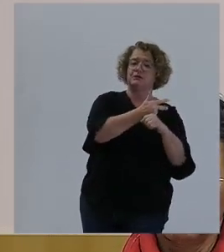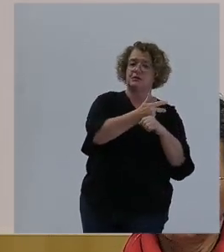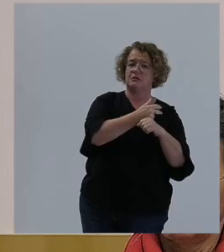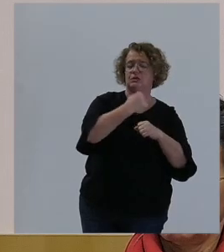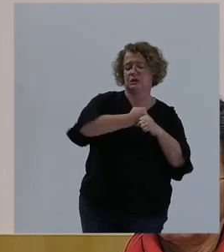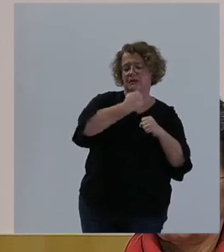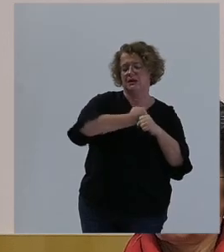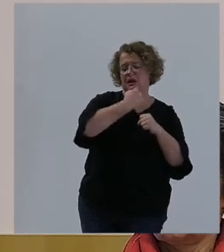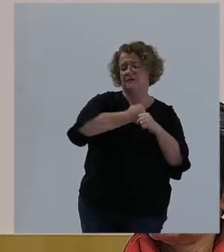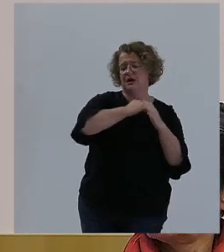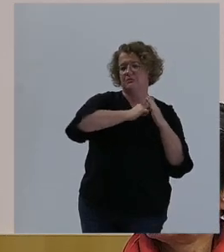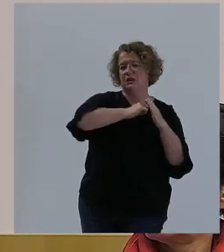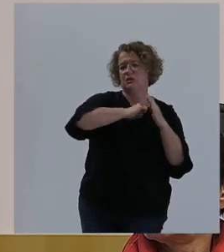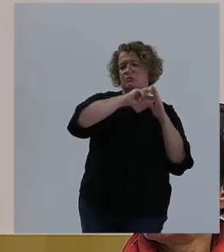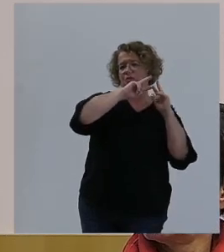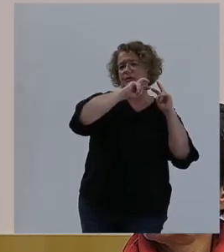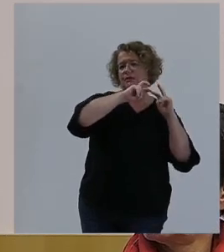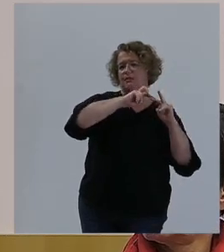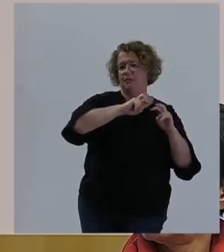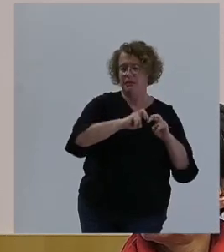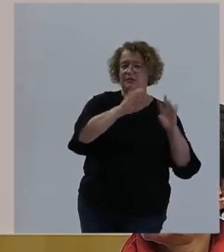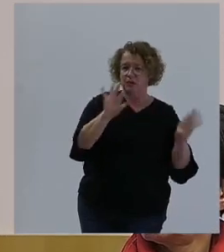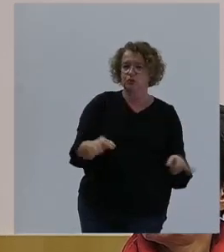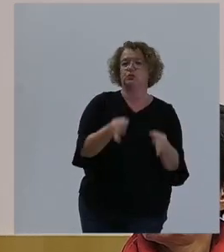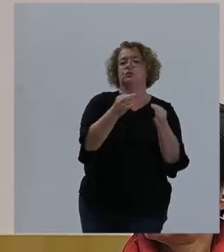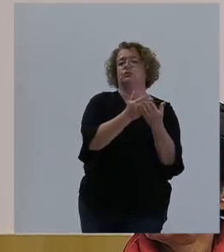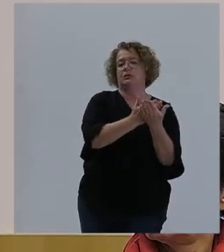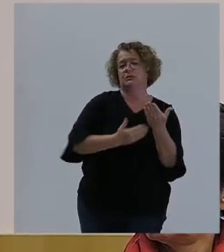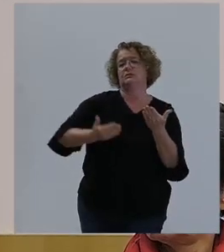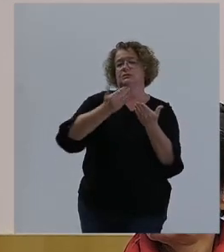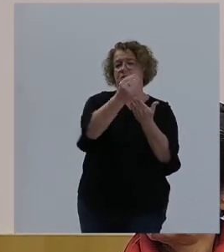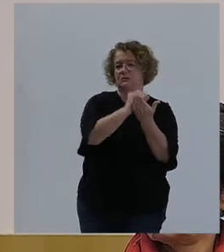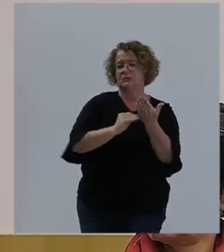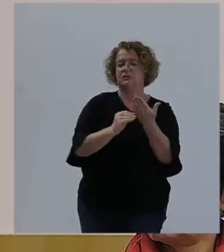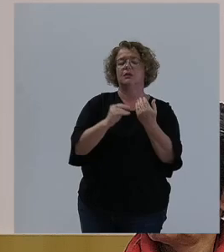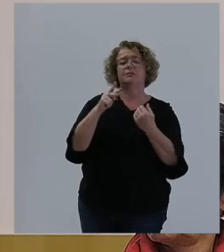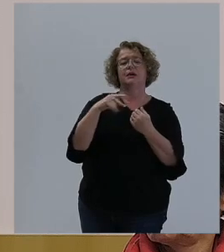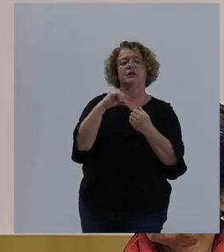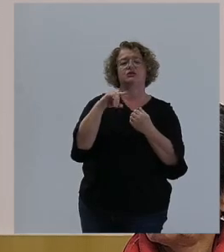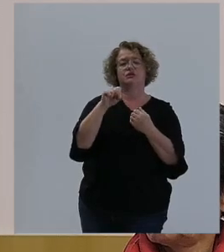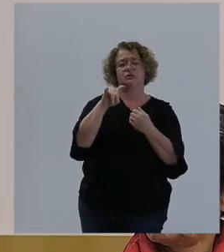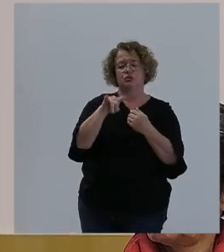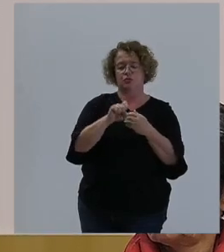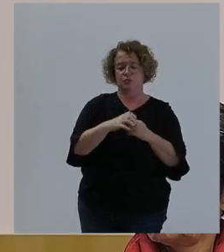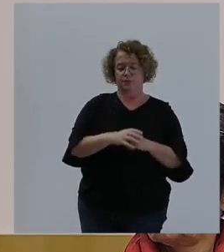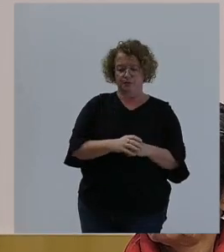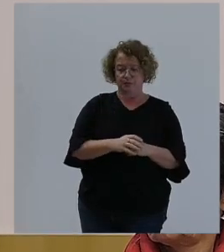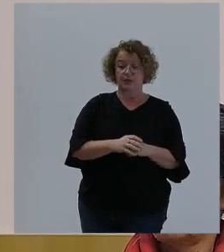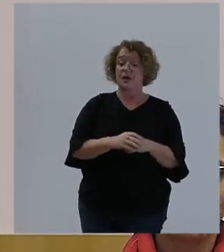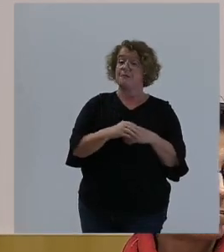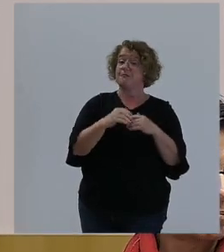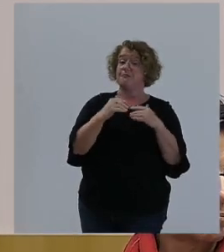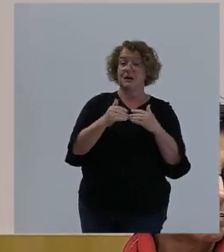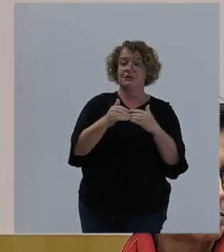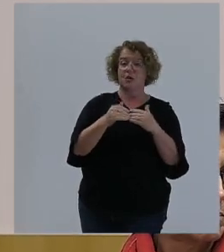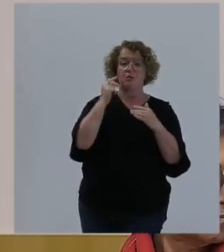travail intense par les collègues qui s'en sont occupés au PHSE. Bref, maintenant je me projette